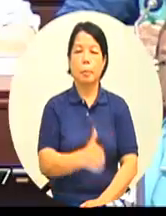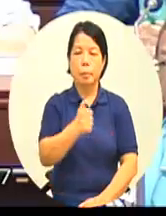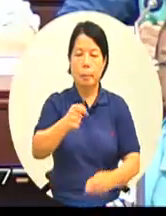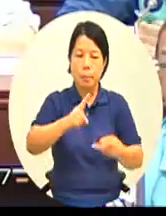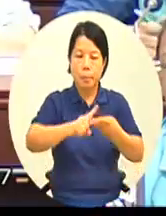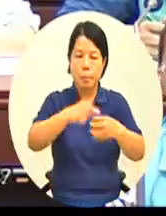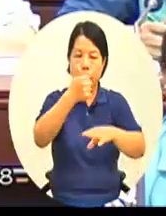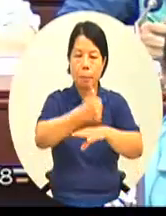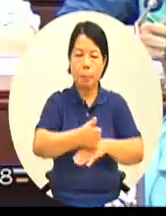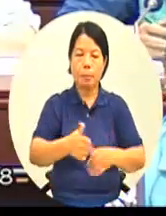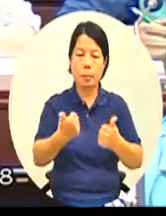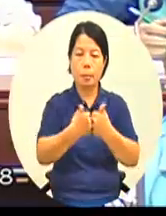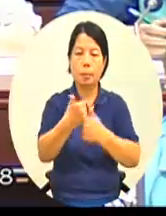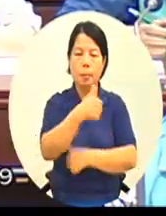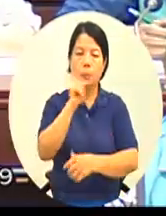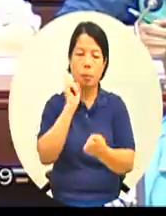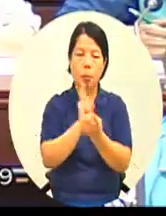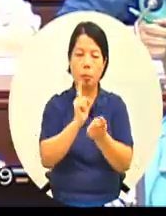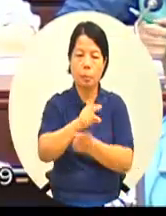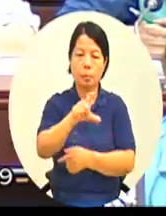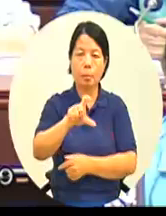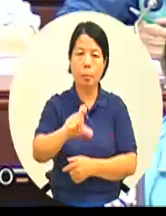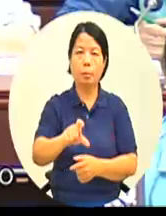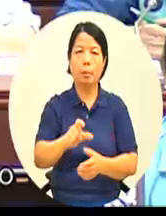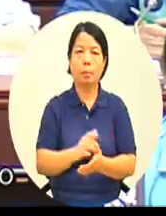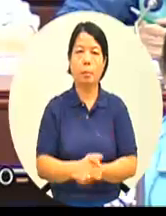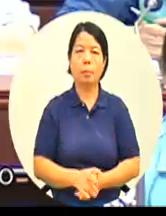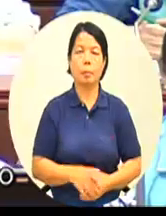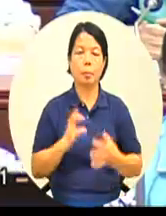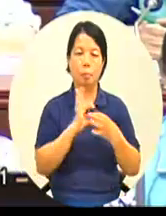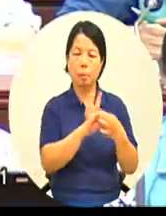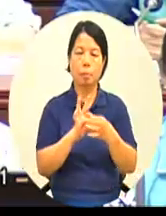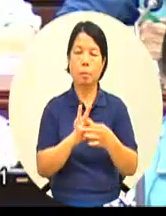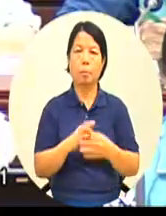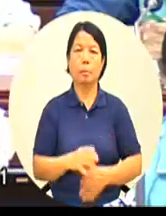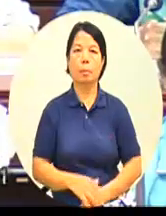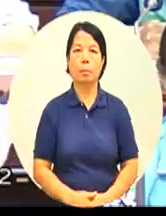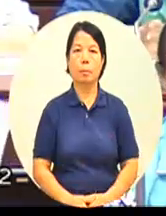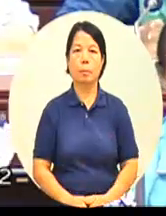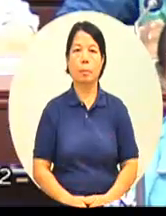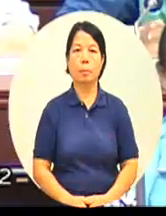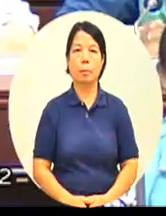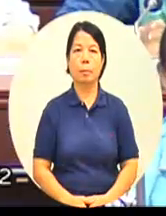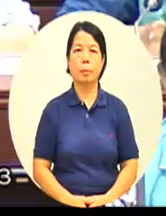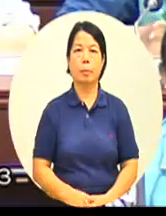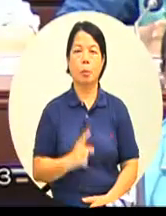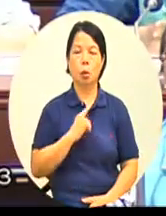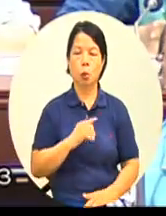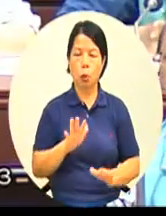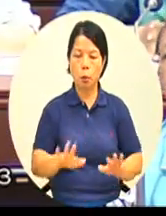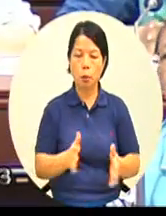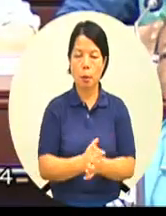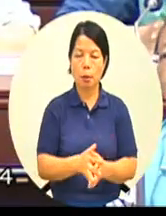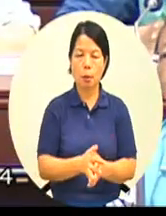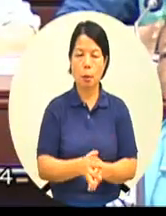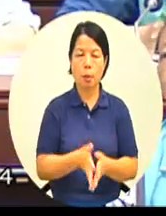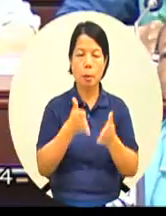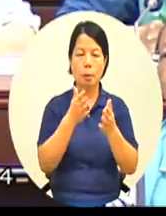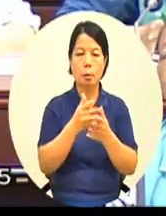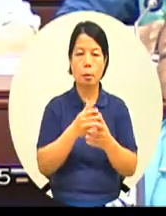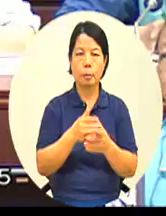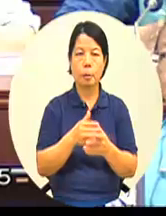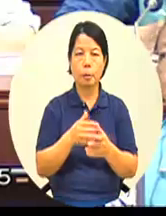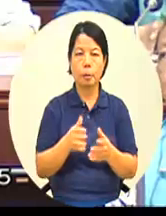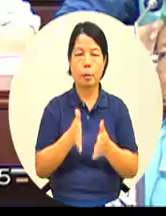席，谢谢议员对这个议题的。关心哈，那我们分别先就前面就是